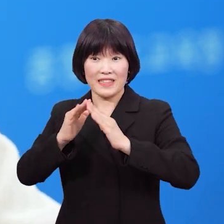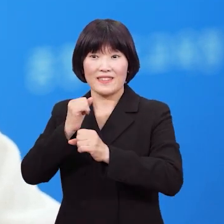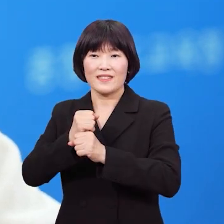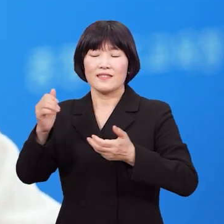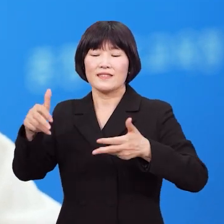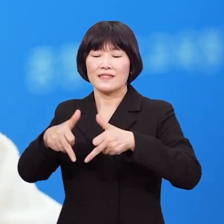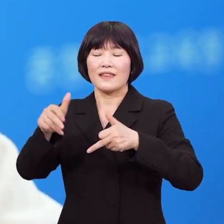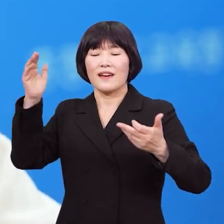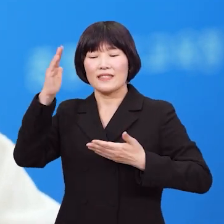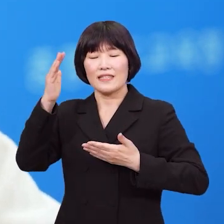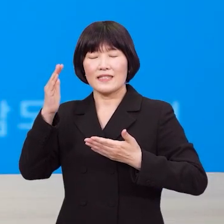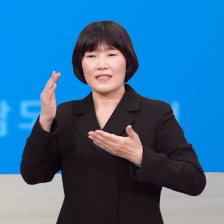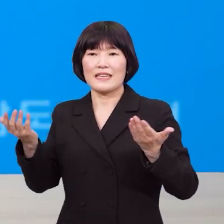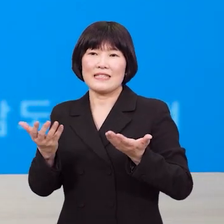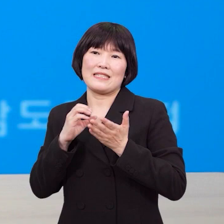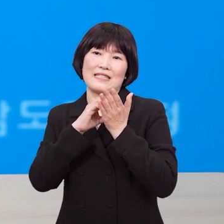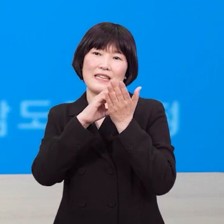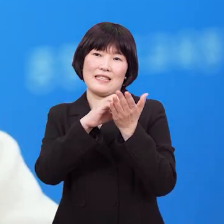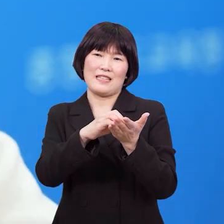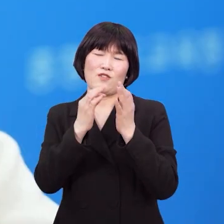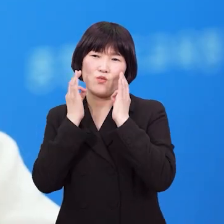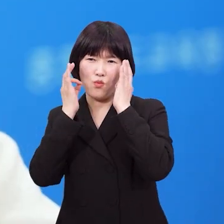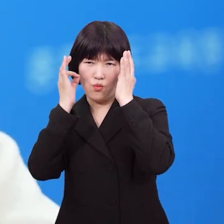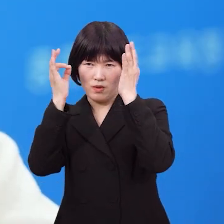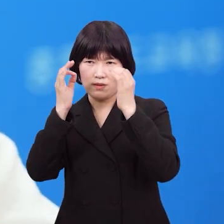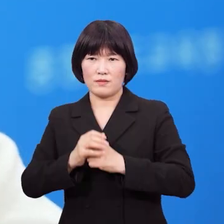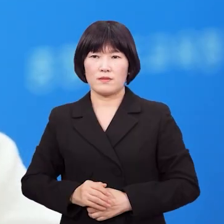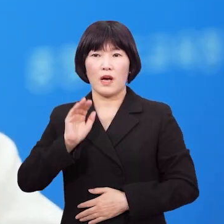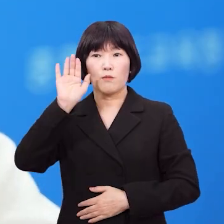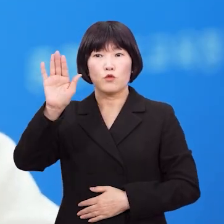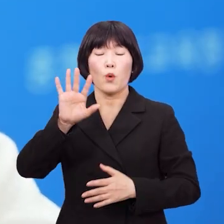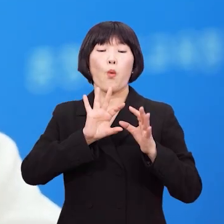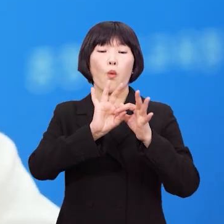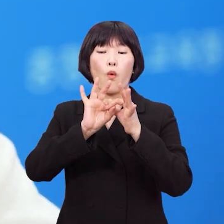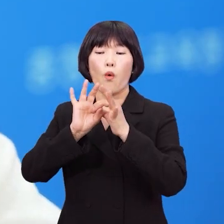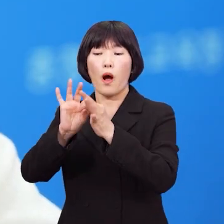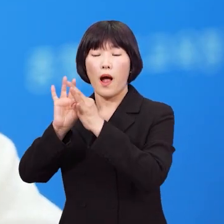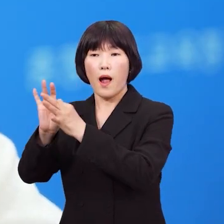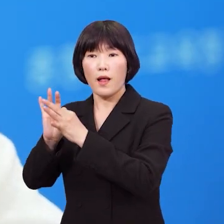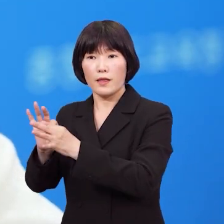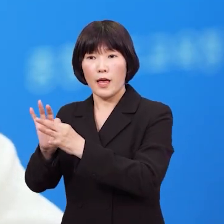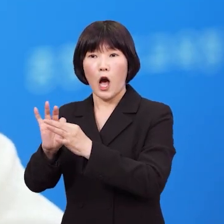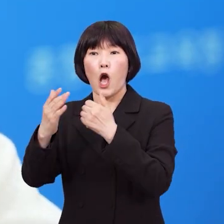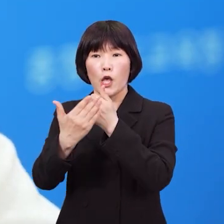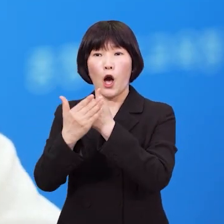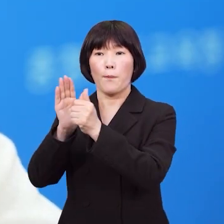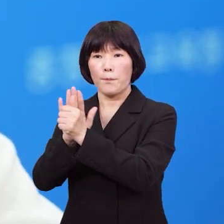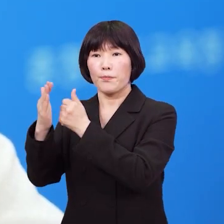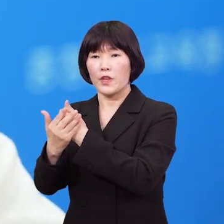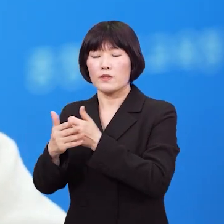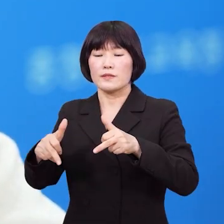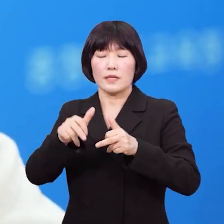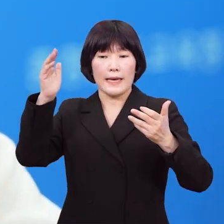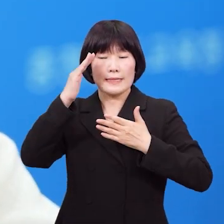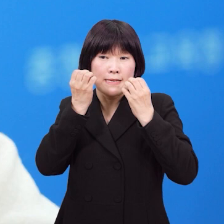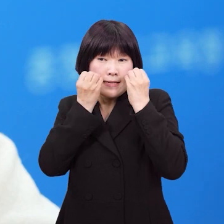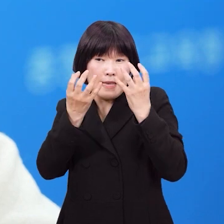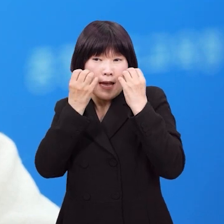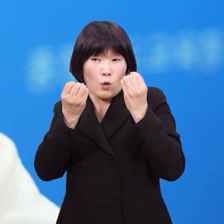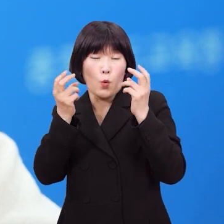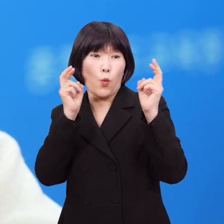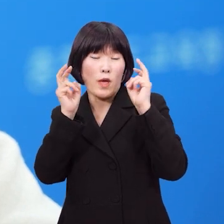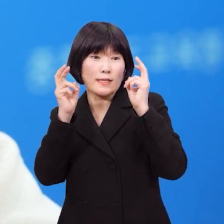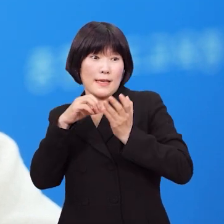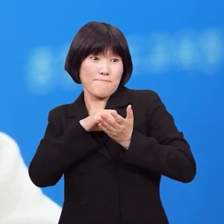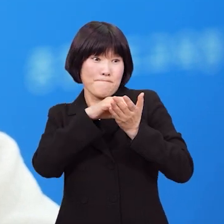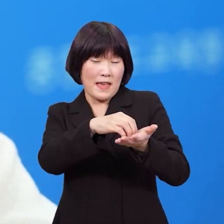창출에 힘쓰고 있습니다. 앞으로도 관련 기관과의 협력을 통하여 장애 학생들의 신규 일자리 창출과